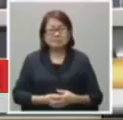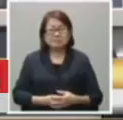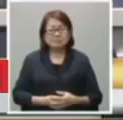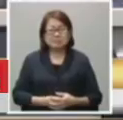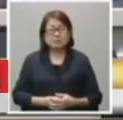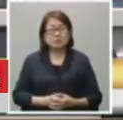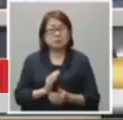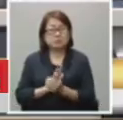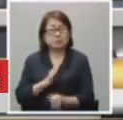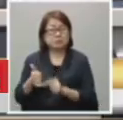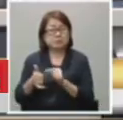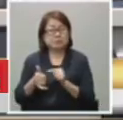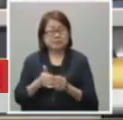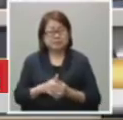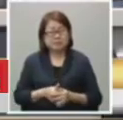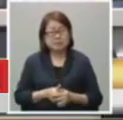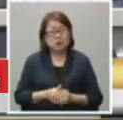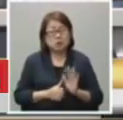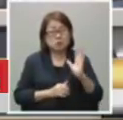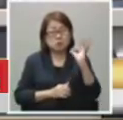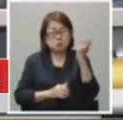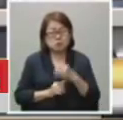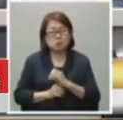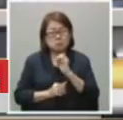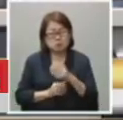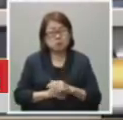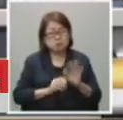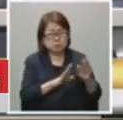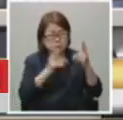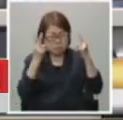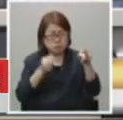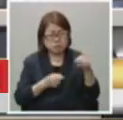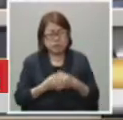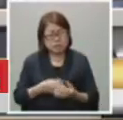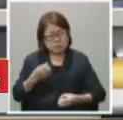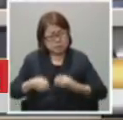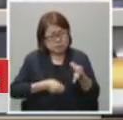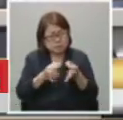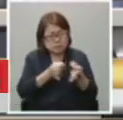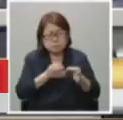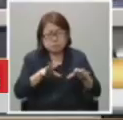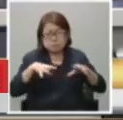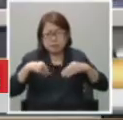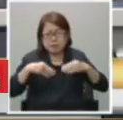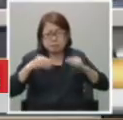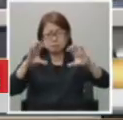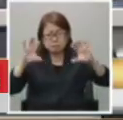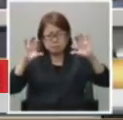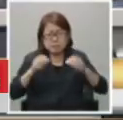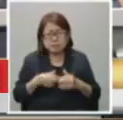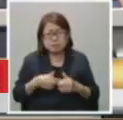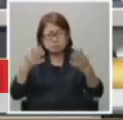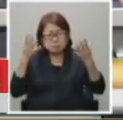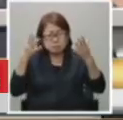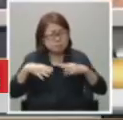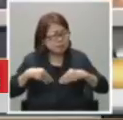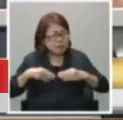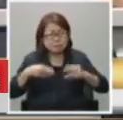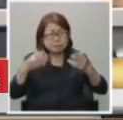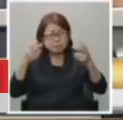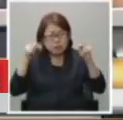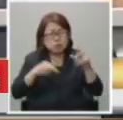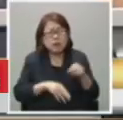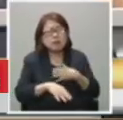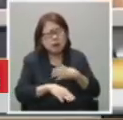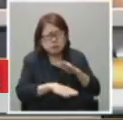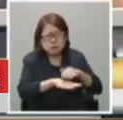นักปราชญ์ทางการเมืองของโลกกล่าวว่าอย่างนี้ครับอยากจะบอกท่านนายกครับที่เราอภิปรายแล้วไม่ไว้วางใจท่านเพื่อจะเตือนท่านเนี่ยนะครับถ้าท่านไม่ไหว